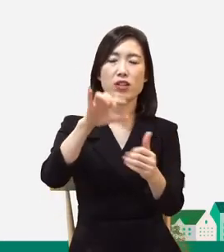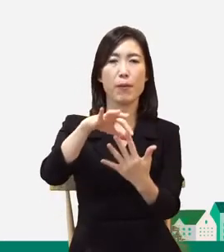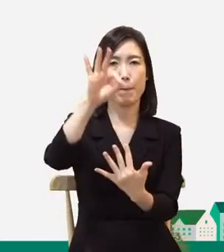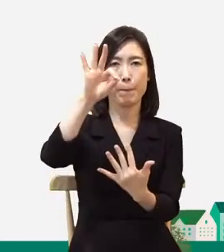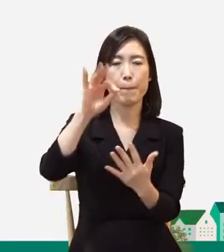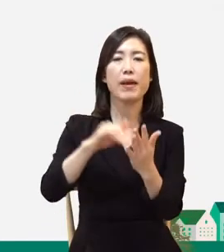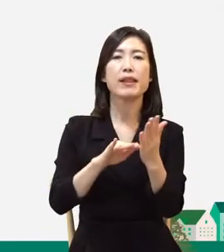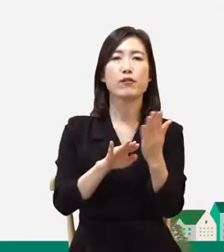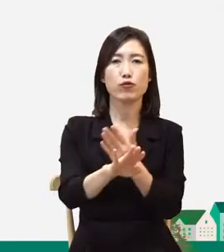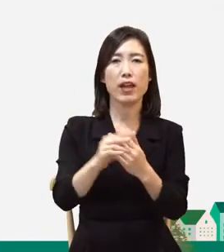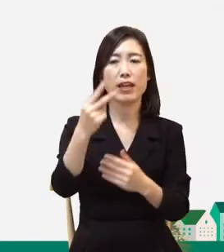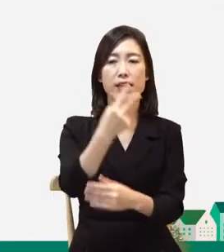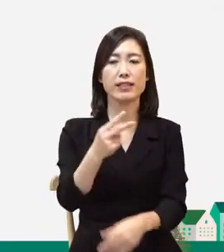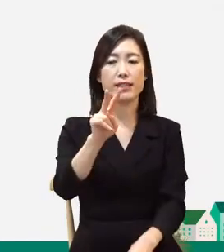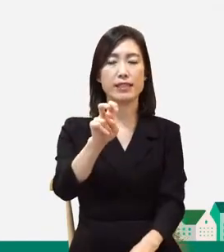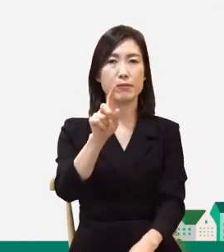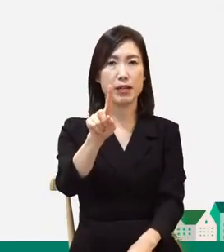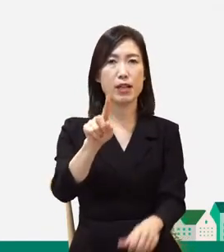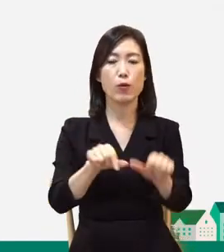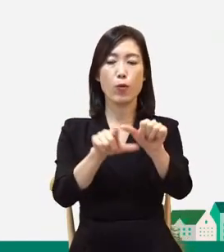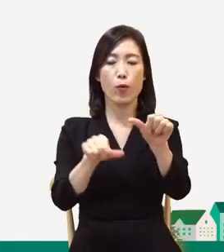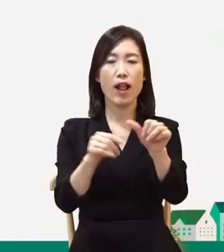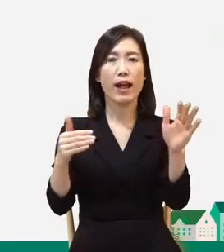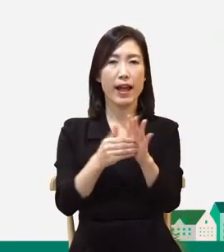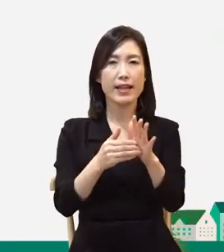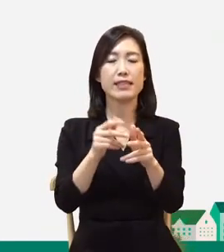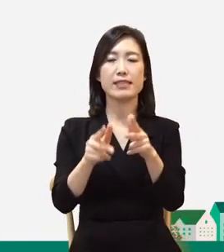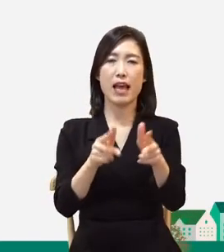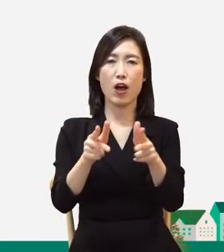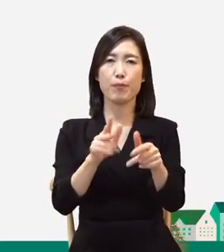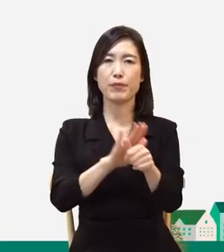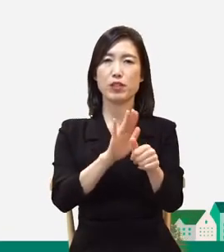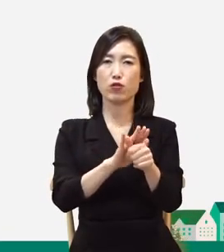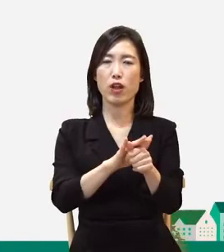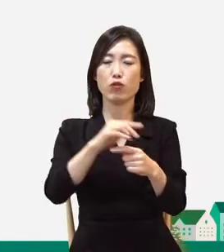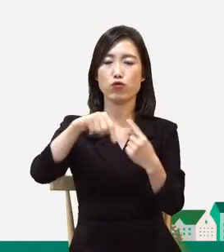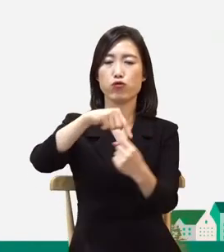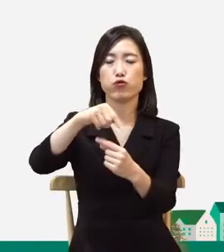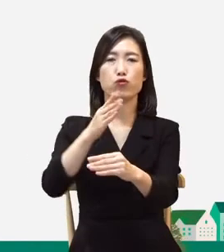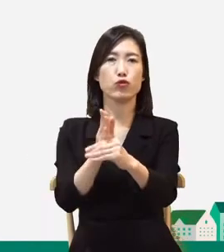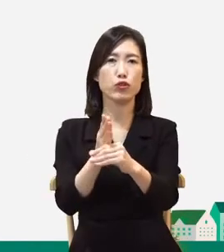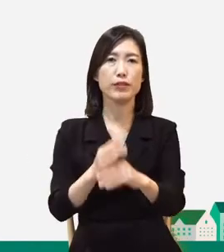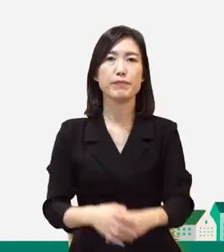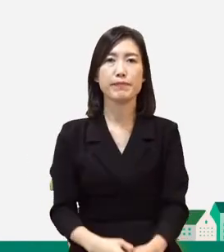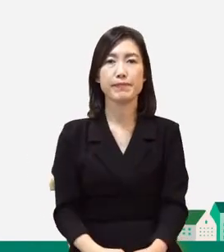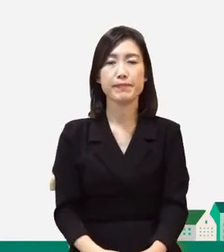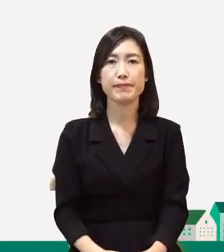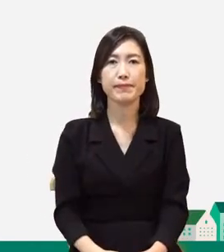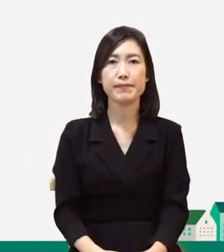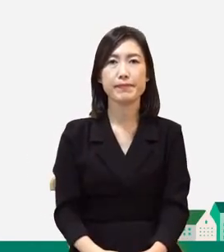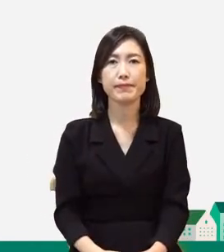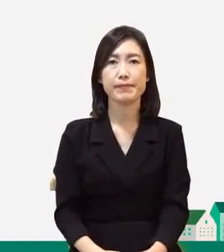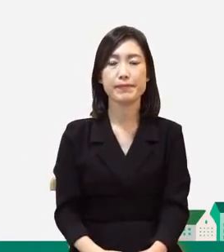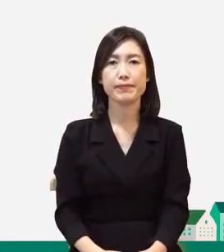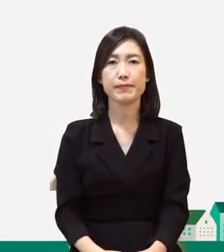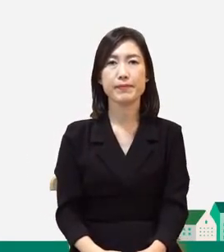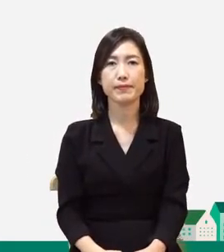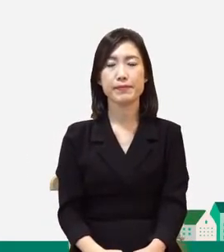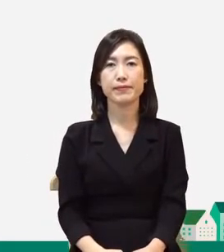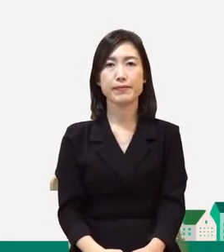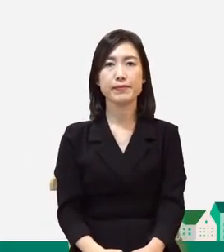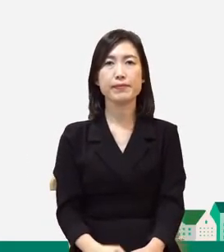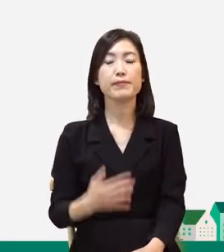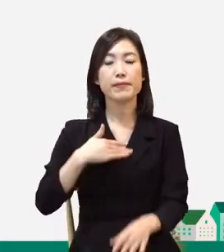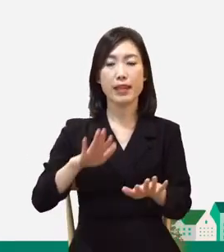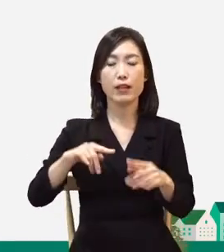선정하여 2021년 5월까지 사업을 이제 운영하고 있습니다.